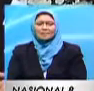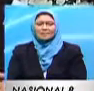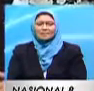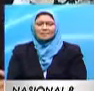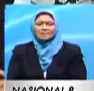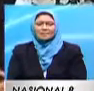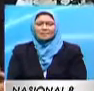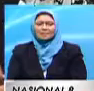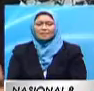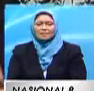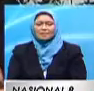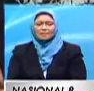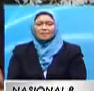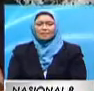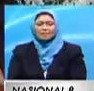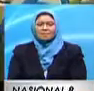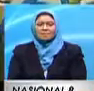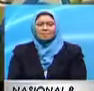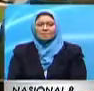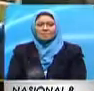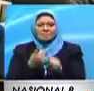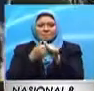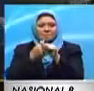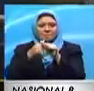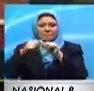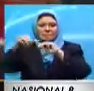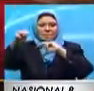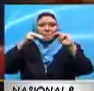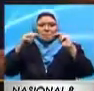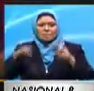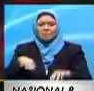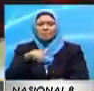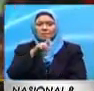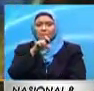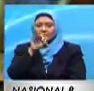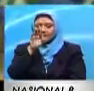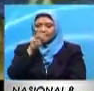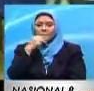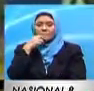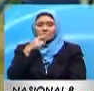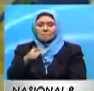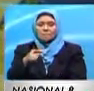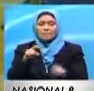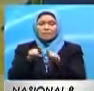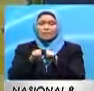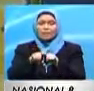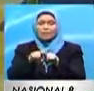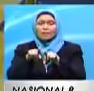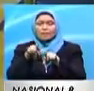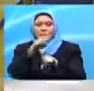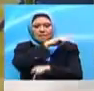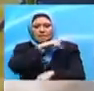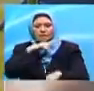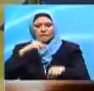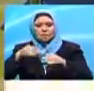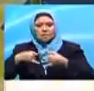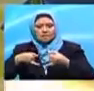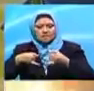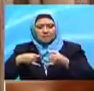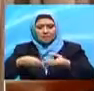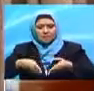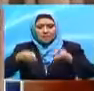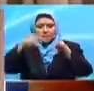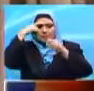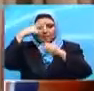aidilfitri menurut pengurus trx FM noraini Idris yang juga selaku ketua laluan tiga jelajah RTM yang tamat hari ini